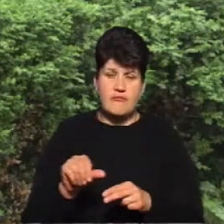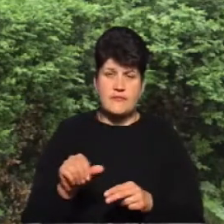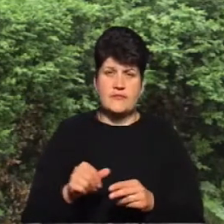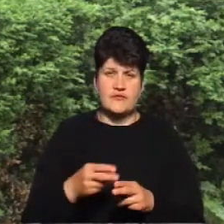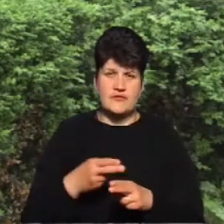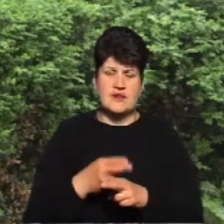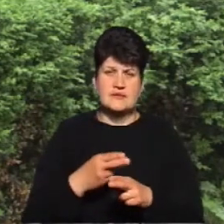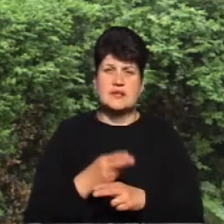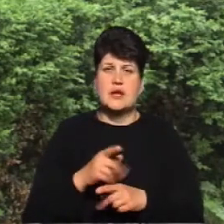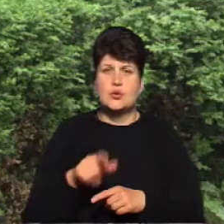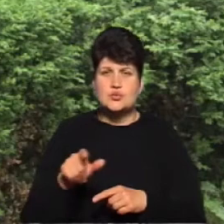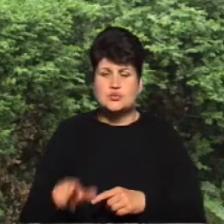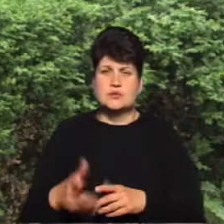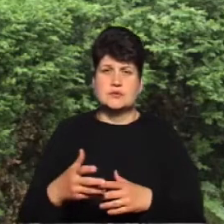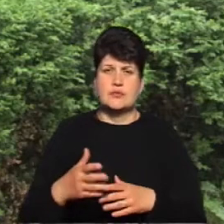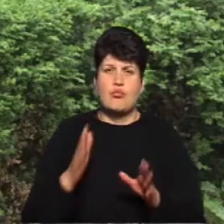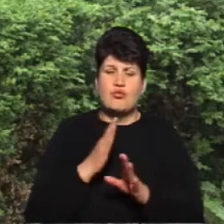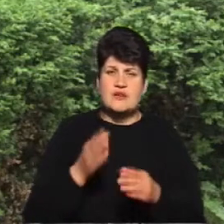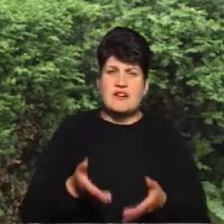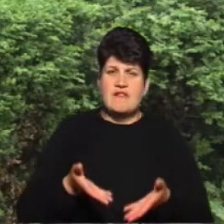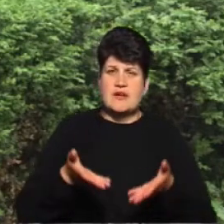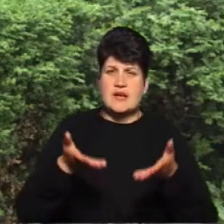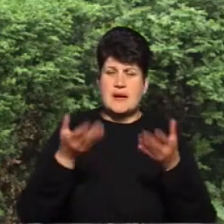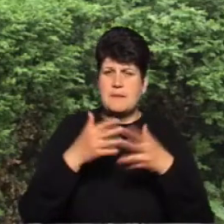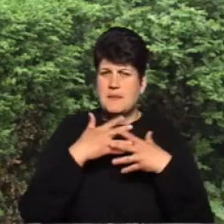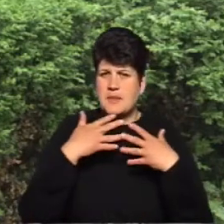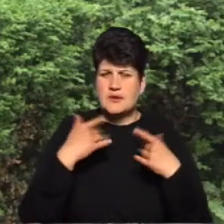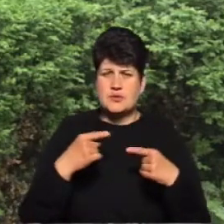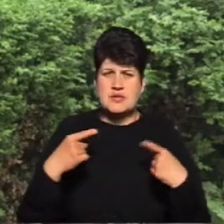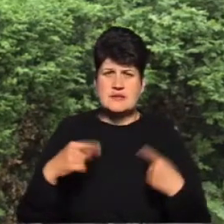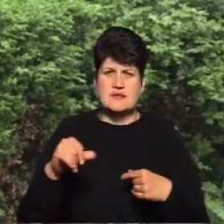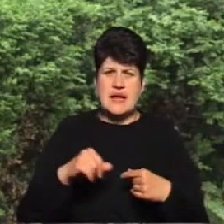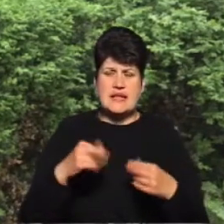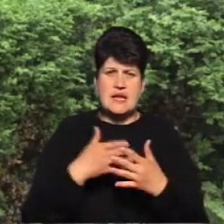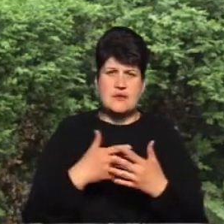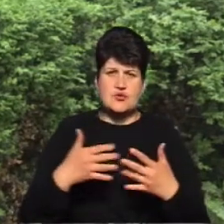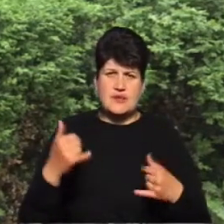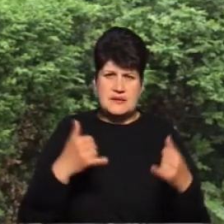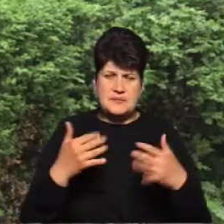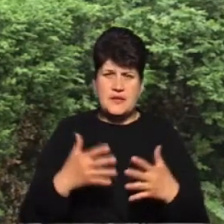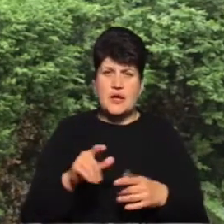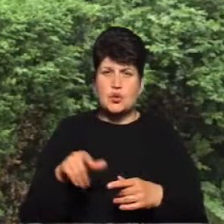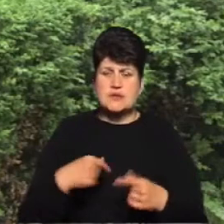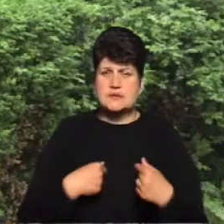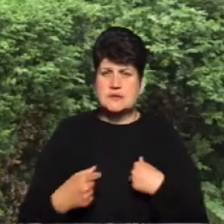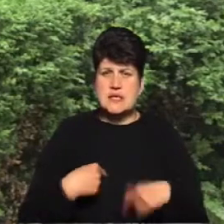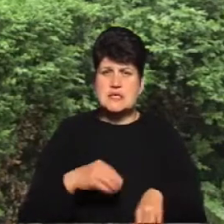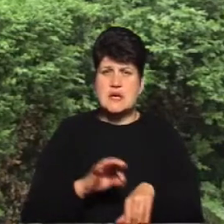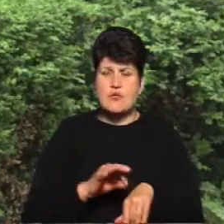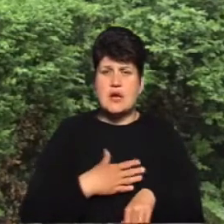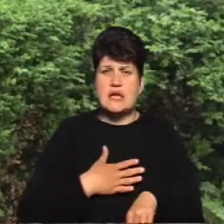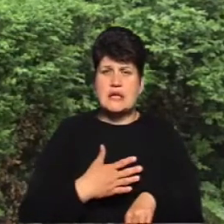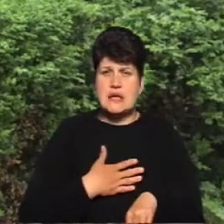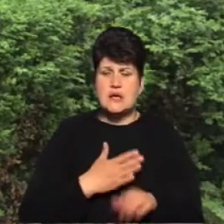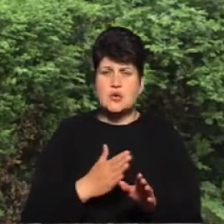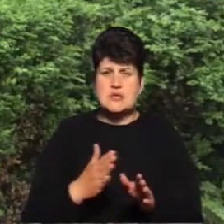що у повітря виділяється дуже багато токсичних шкідливих речовин. Люди, які страждають на захворювання, дихальної системи, вони